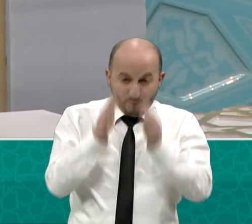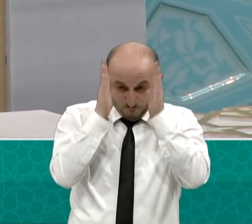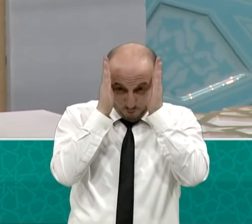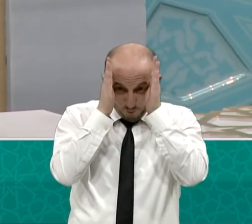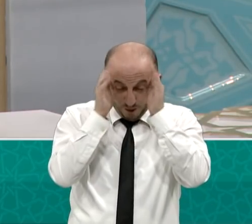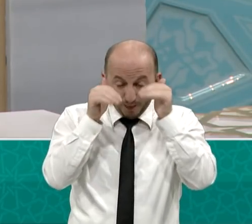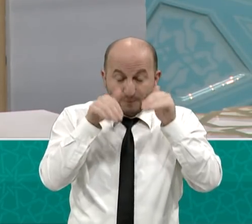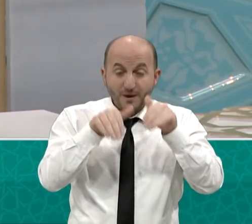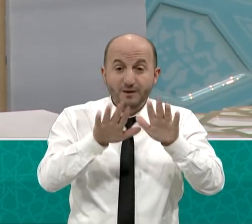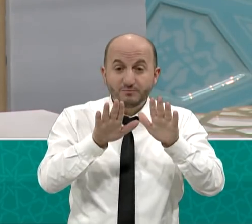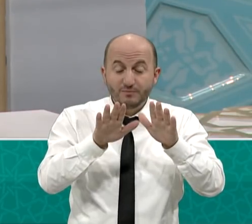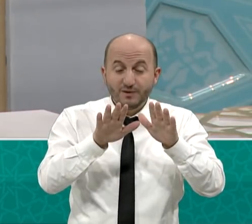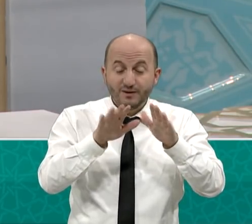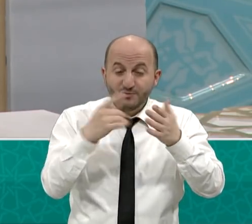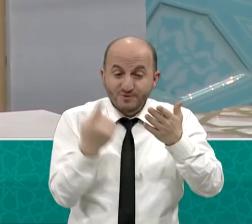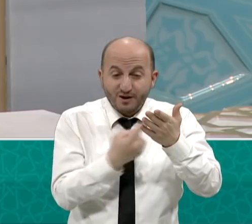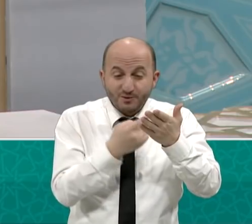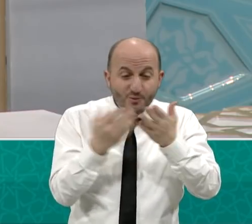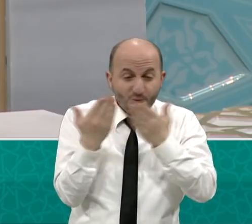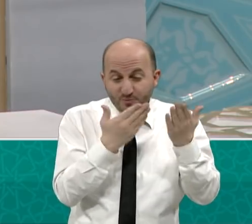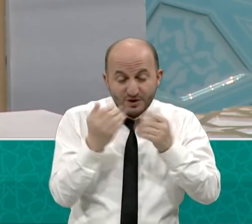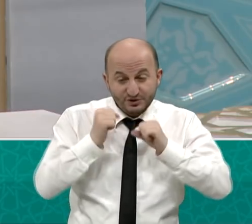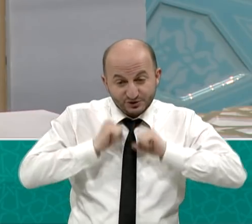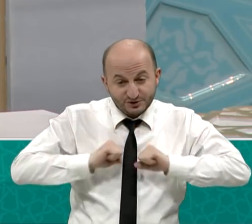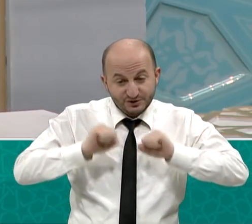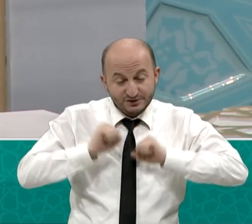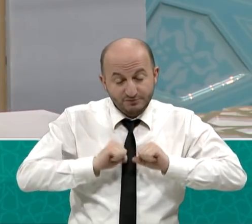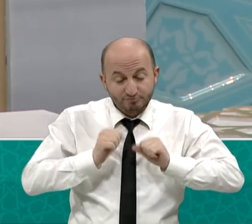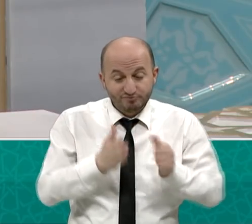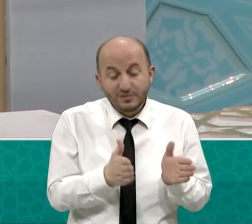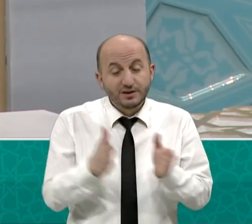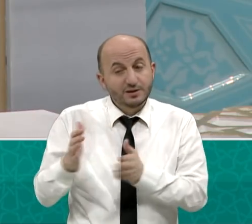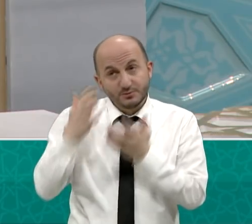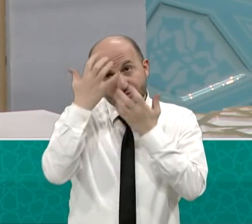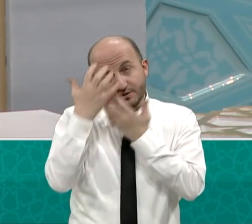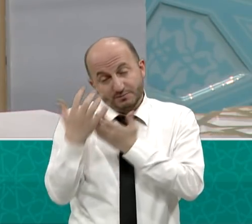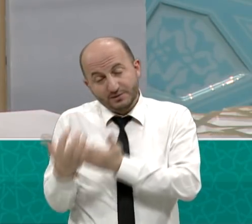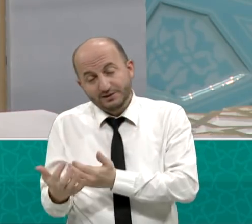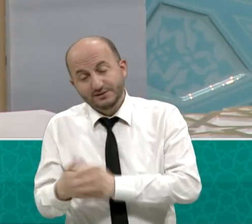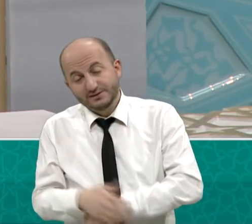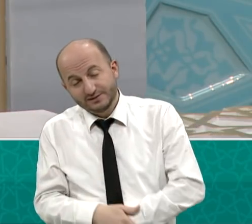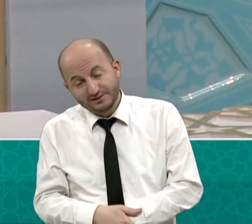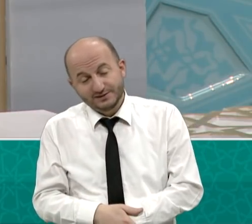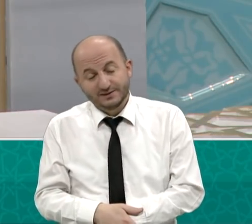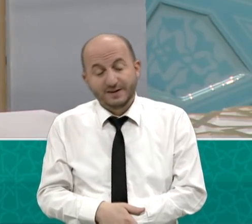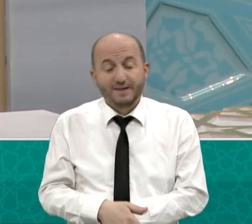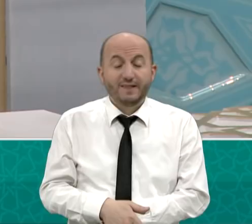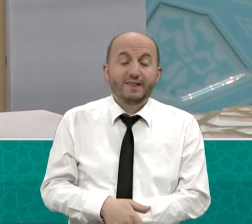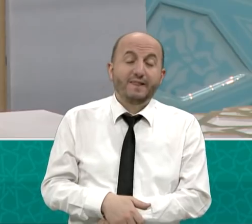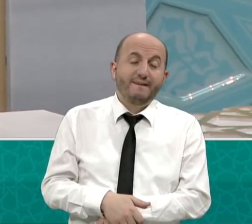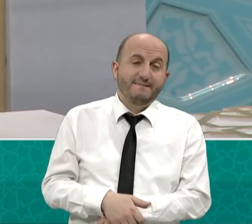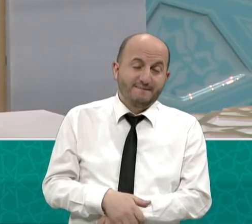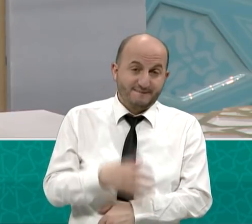ilahi kelamı okumaya çalışan müminlere ayrı bir rahmet unsuru, rahmet kaynağı, rahmet